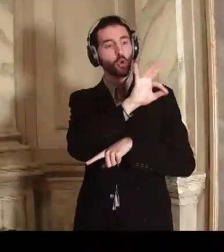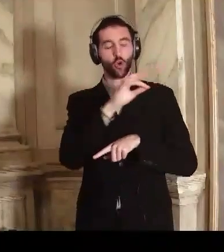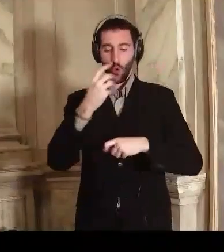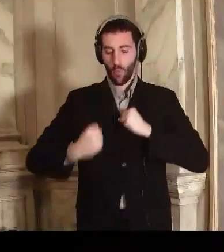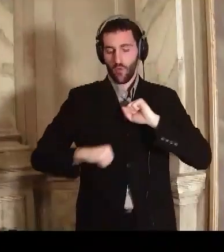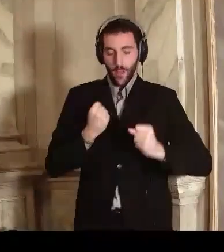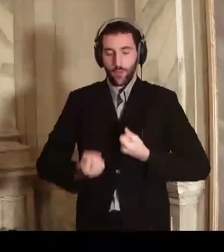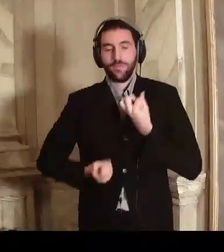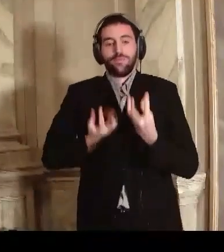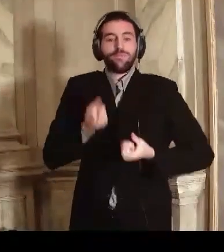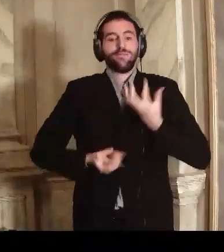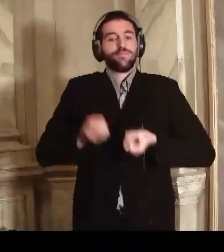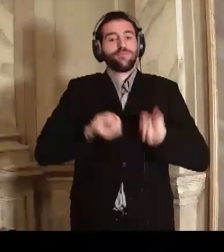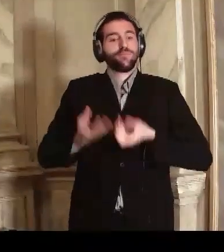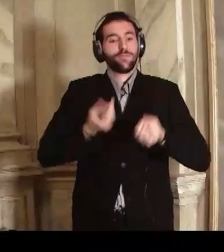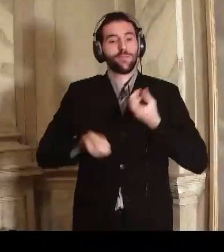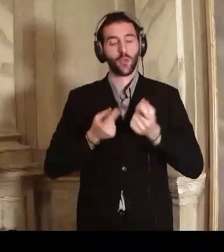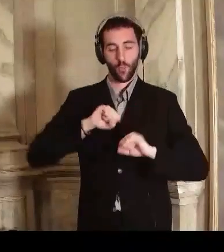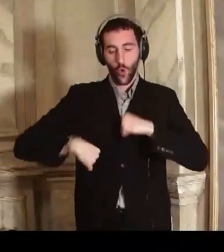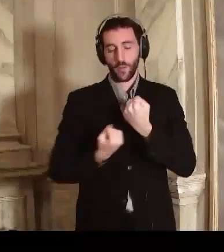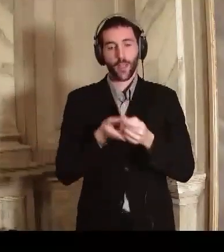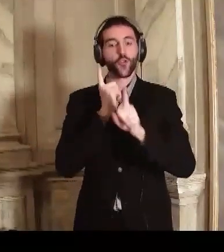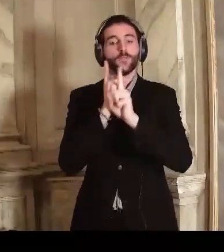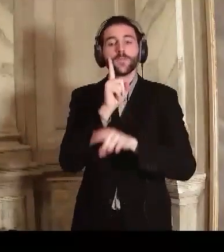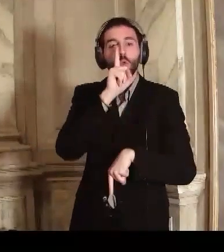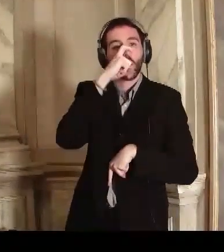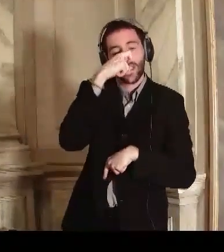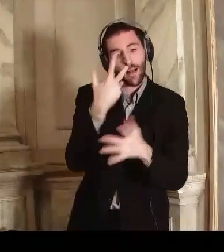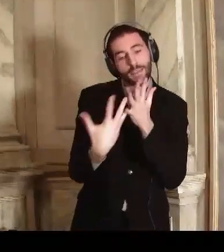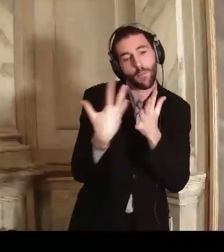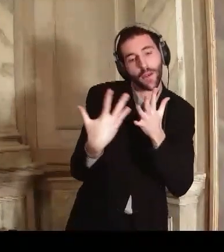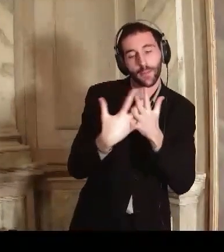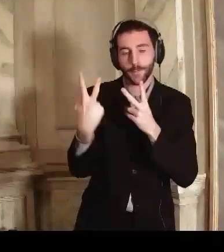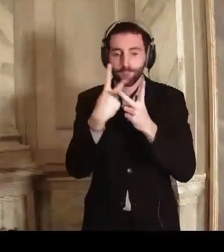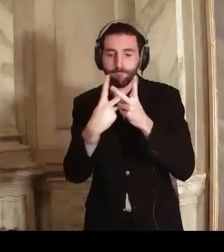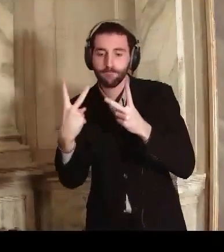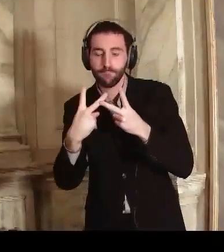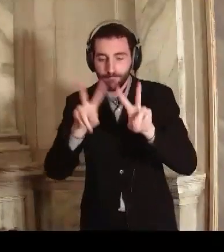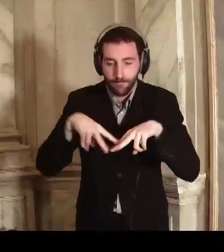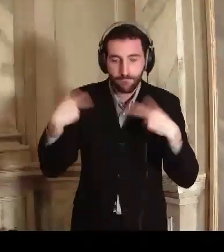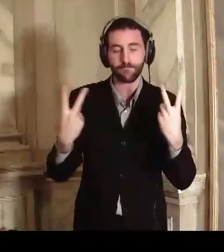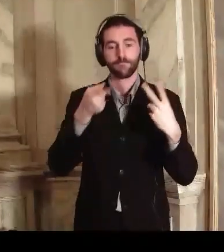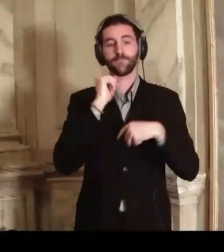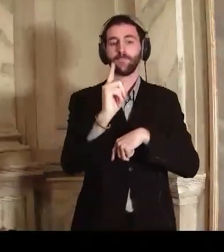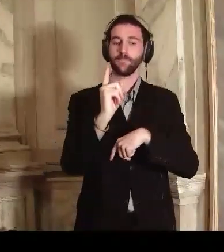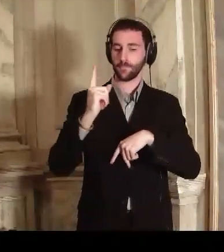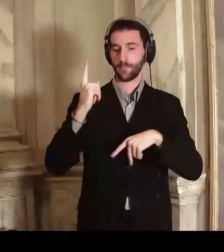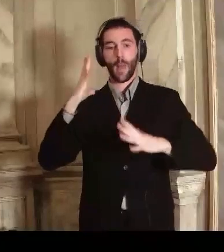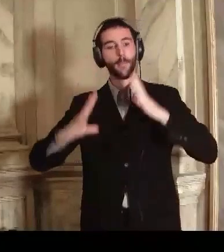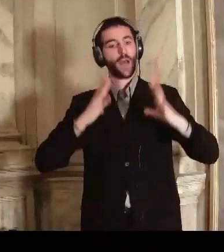lavoro è guidato da un'insaziabile curiosità di esplorare e sperimentare sia nel processo creativo sia nella performance